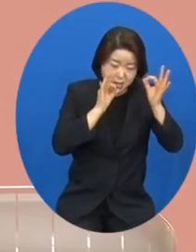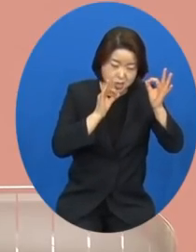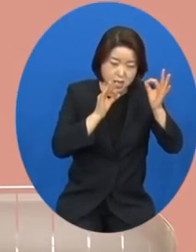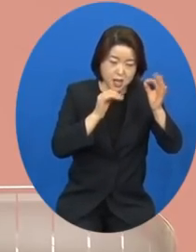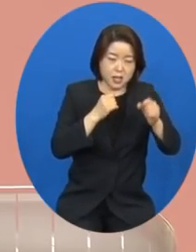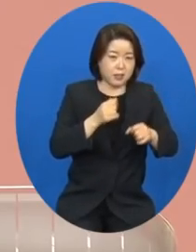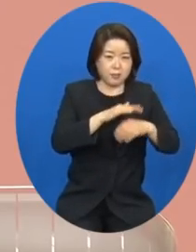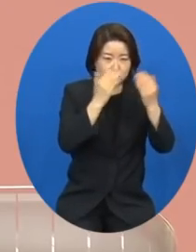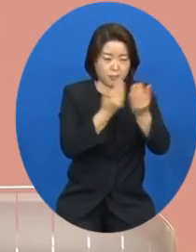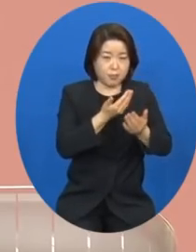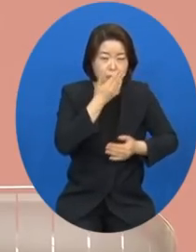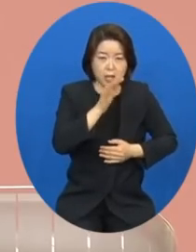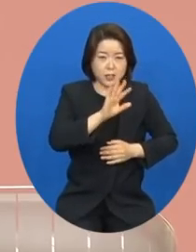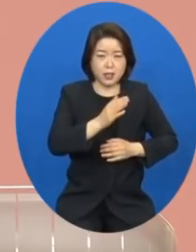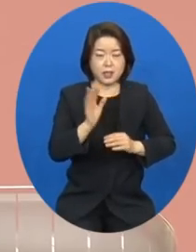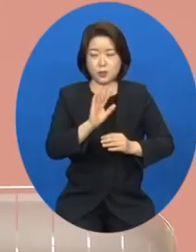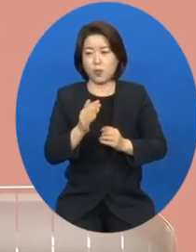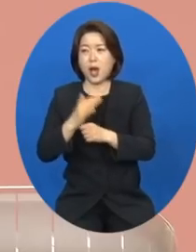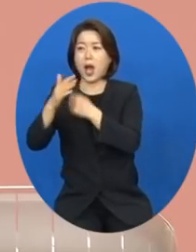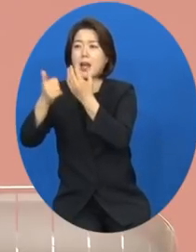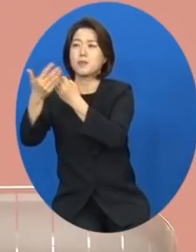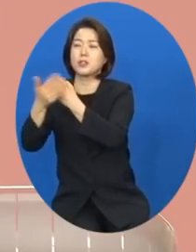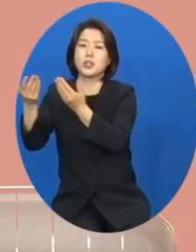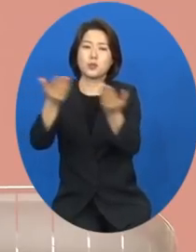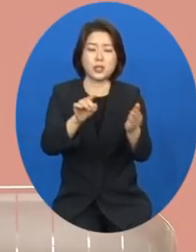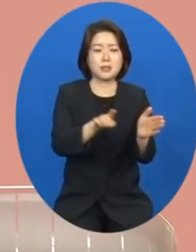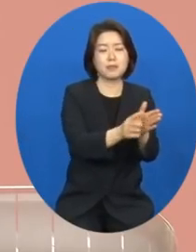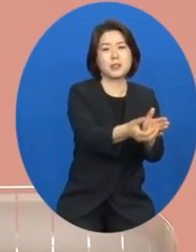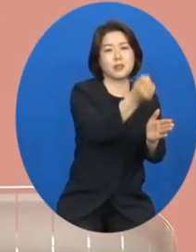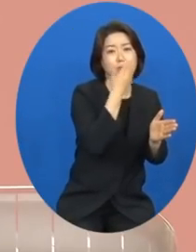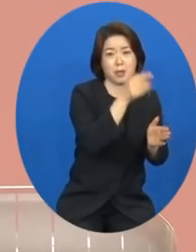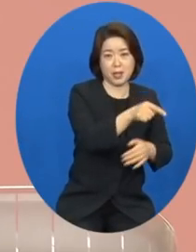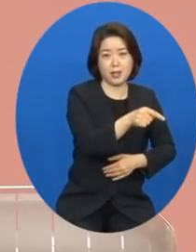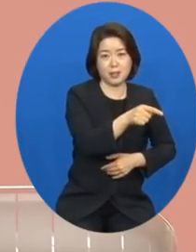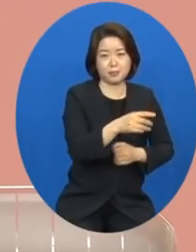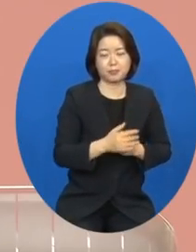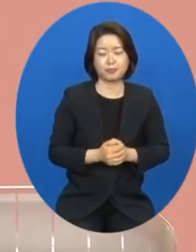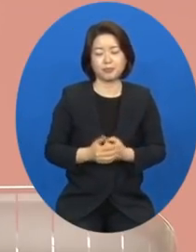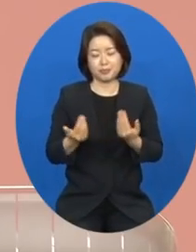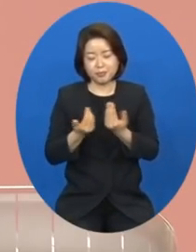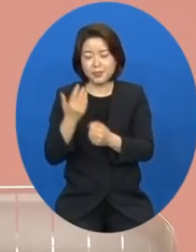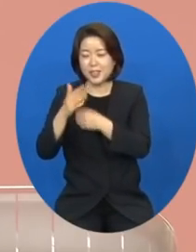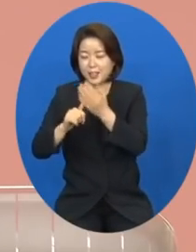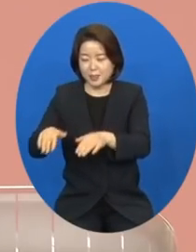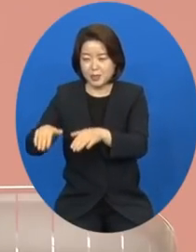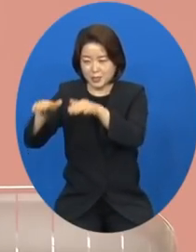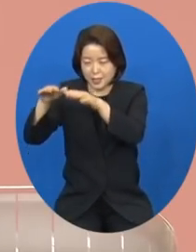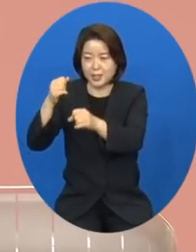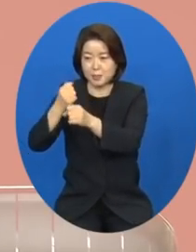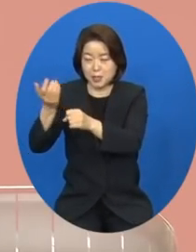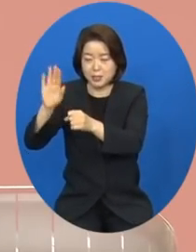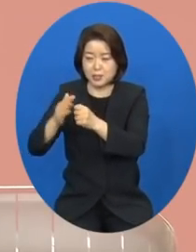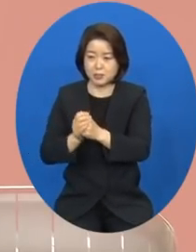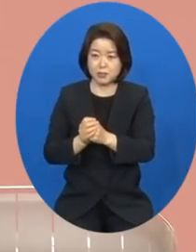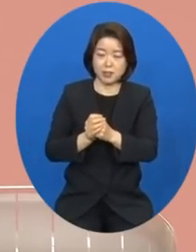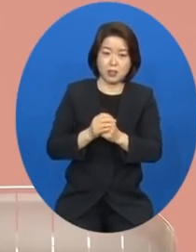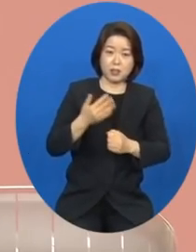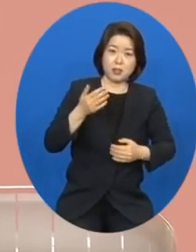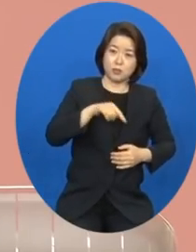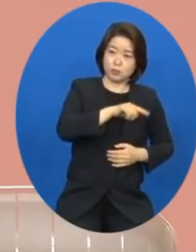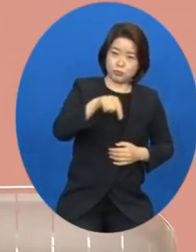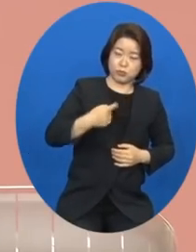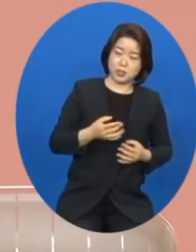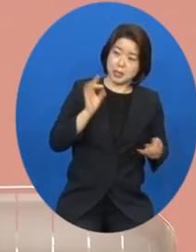아이들이 믿음을 갖게 되는 거예요 반대로 하나님의 자락에 하셨지만 그러면 우리는 가만히 있어도 되느냐 아니라는